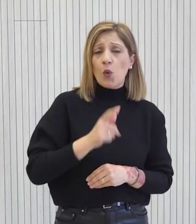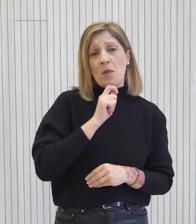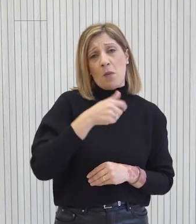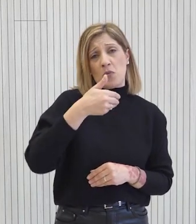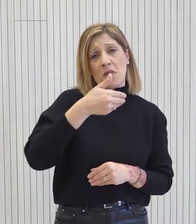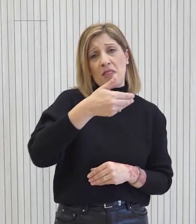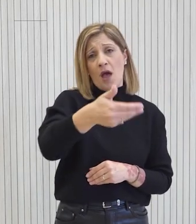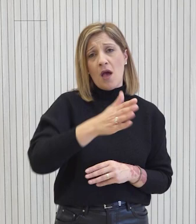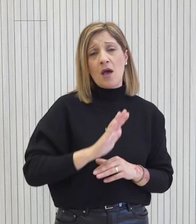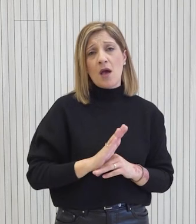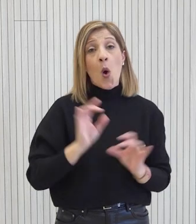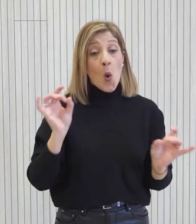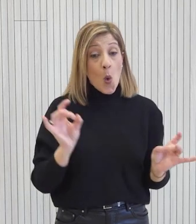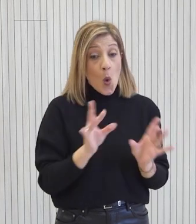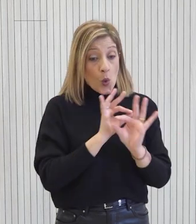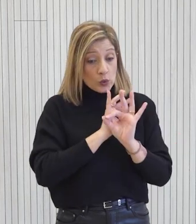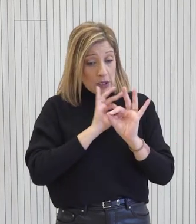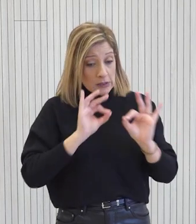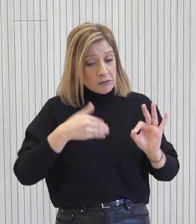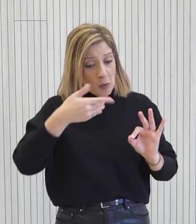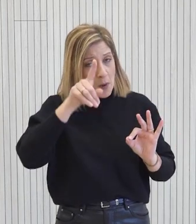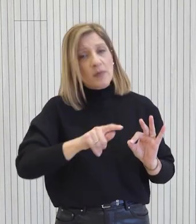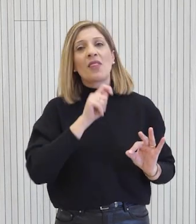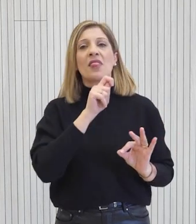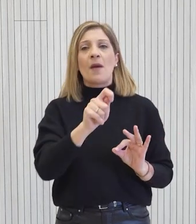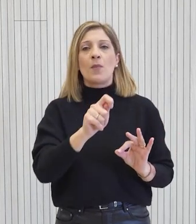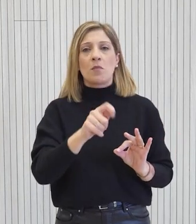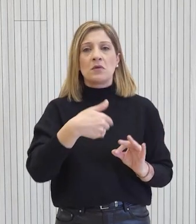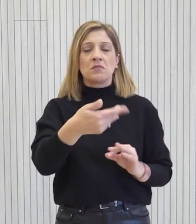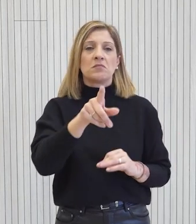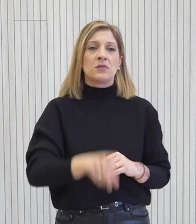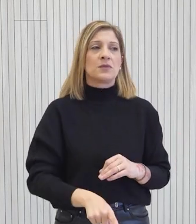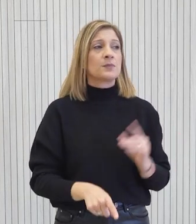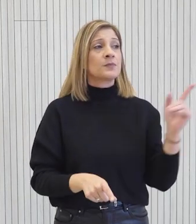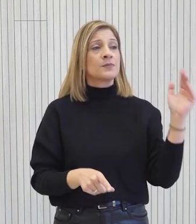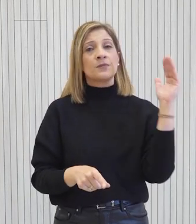ανακοινωθούν μόλις τις επόμενες μέρες, το αμέσως επόμενο διάστημα.